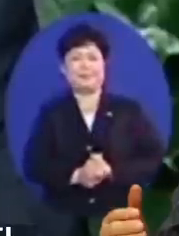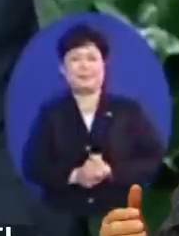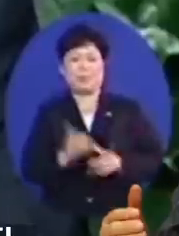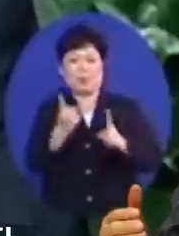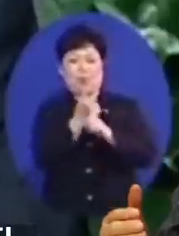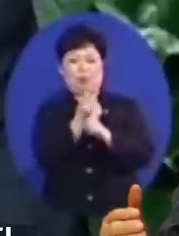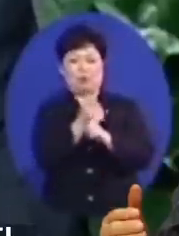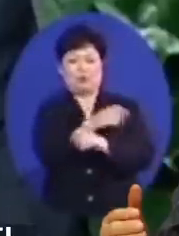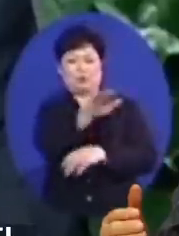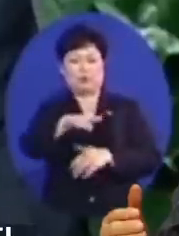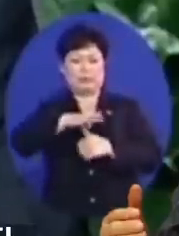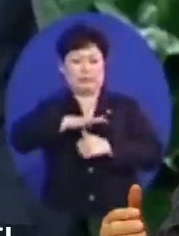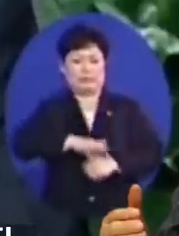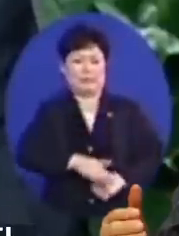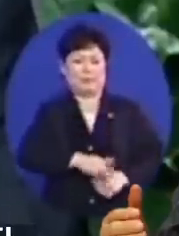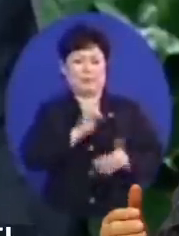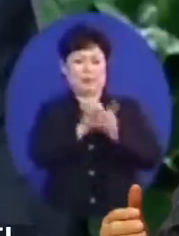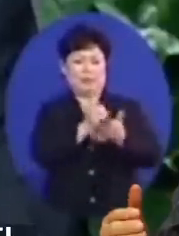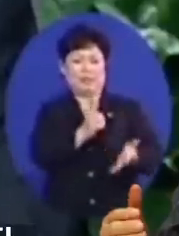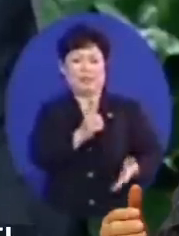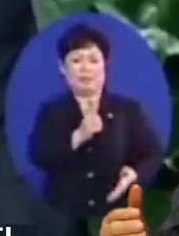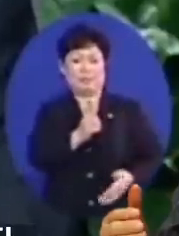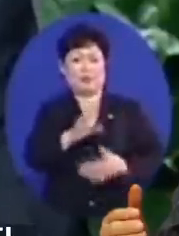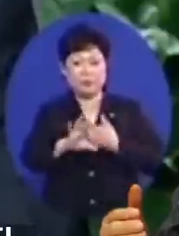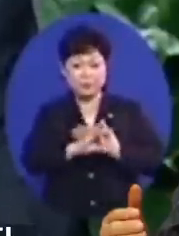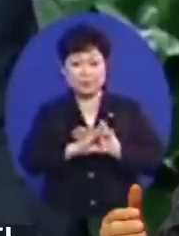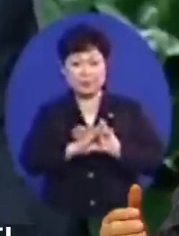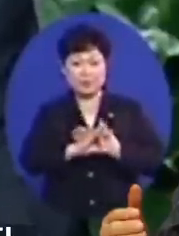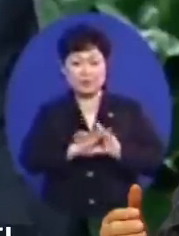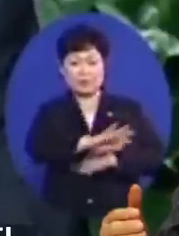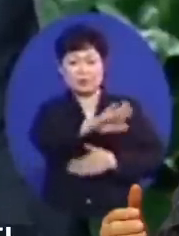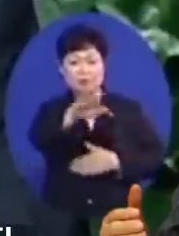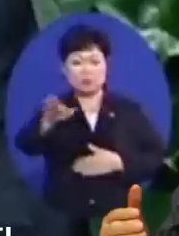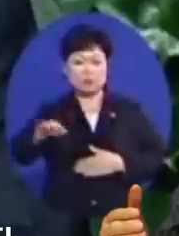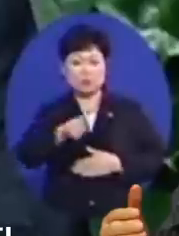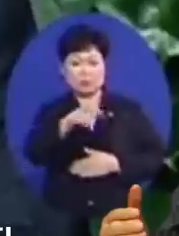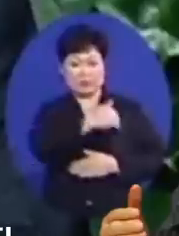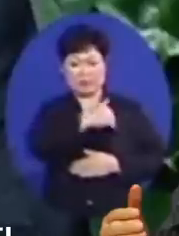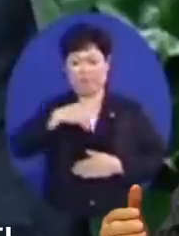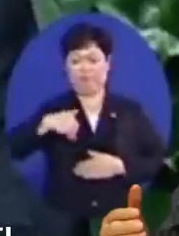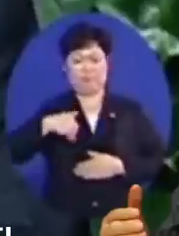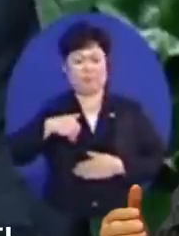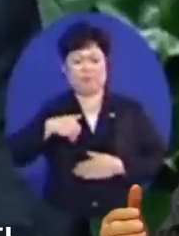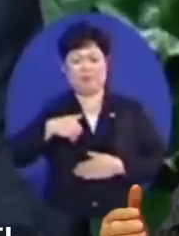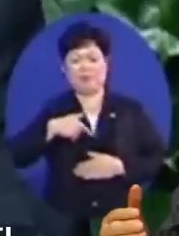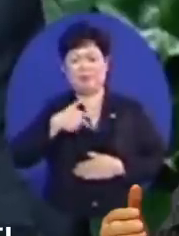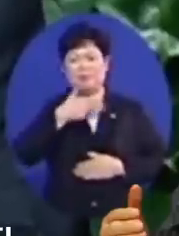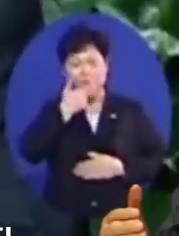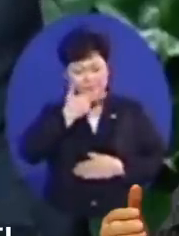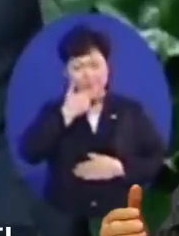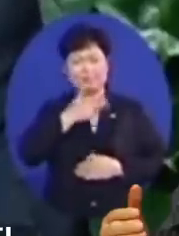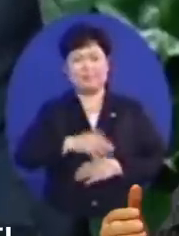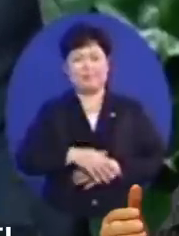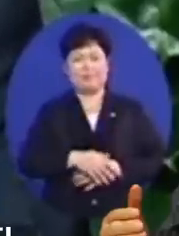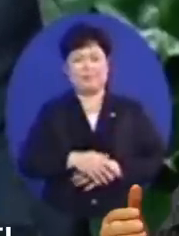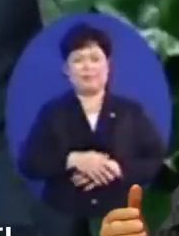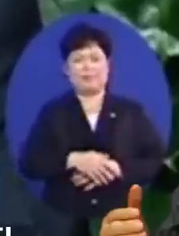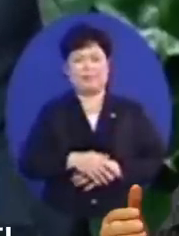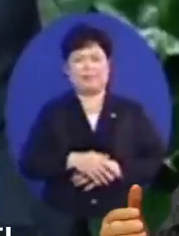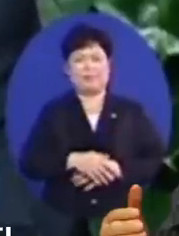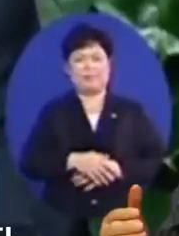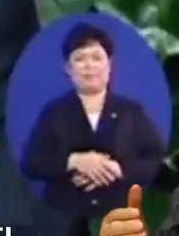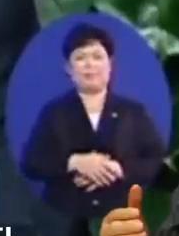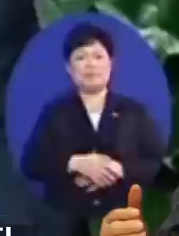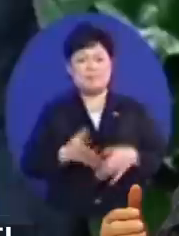원수는 우리가 참고 이기고 있으면 우리를 감당하지 못하는 것입니다. 많은 고난은